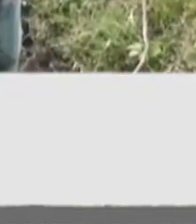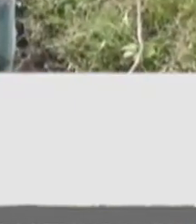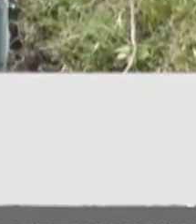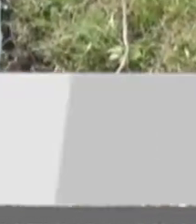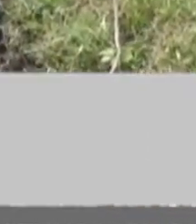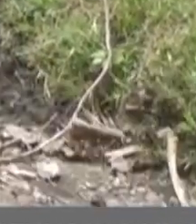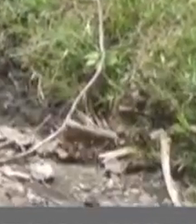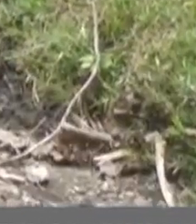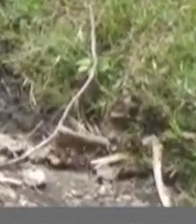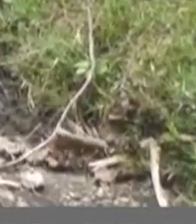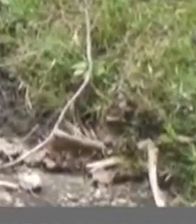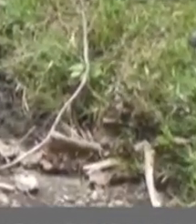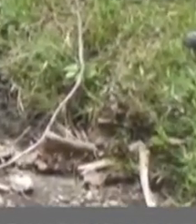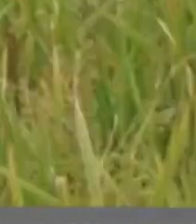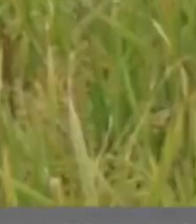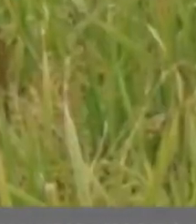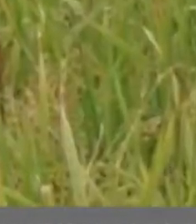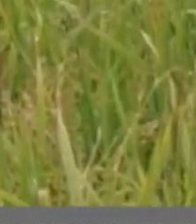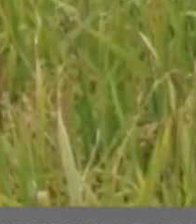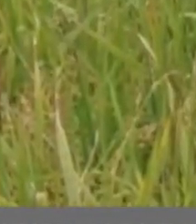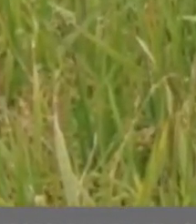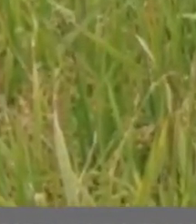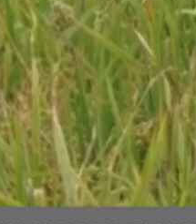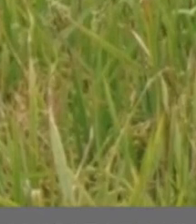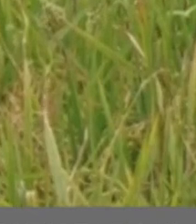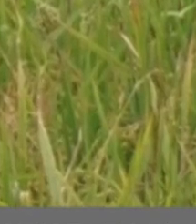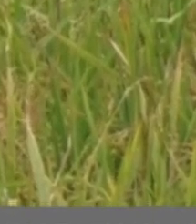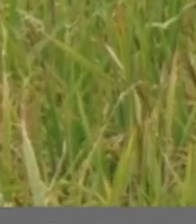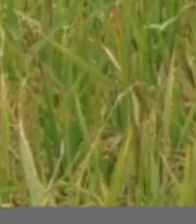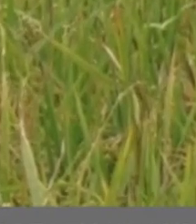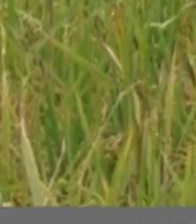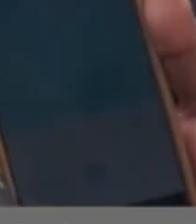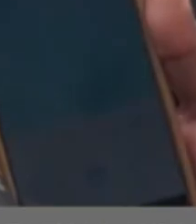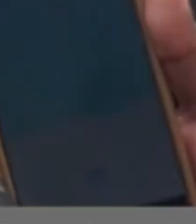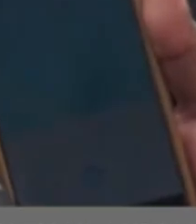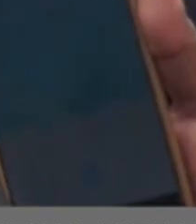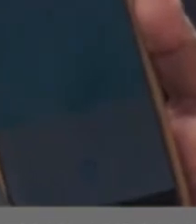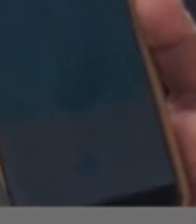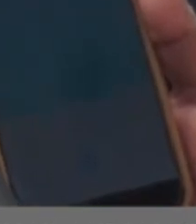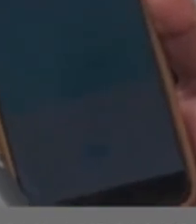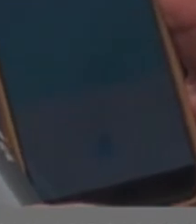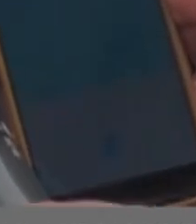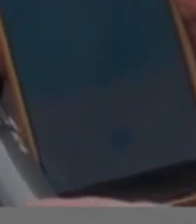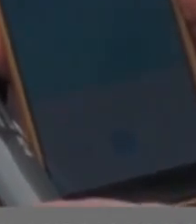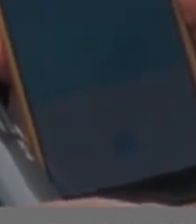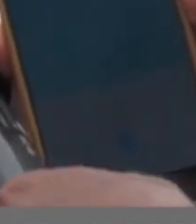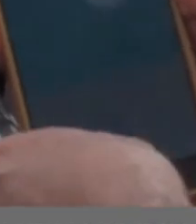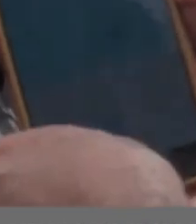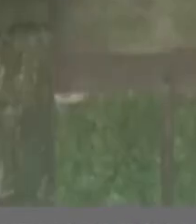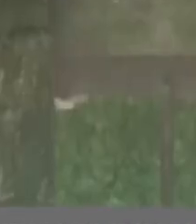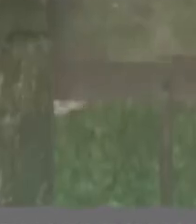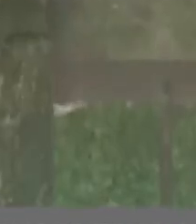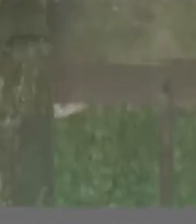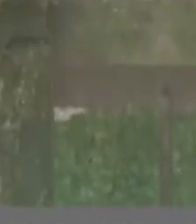mebe agrikultur sira utiliza det hektaris situnulu resin rua. Tambani khusus ba governo atau hadiah irrigasan wetoro atau